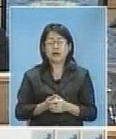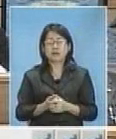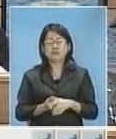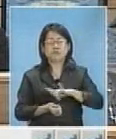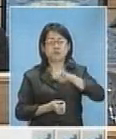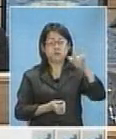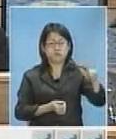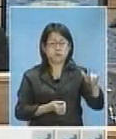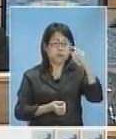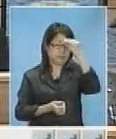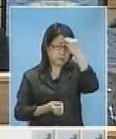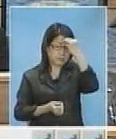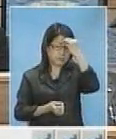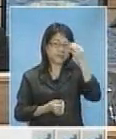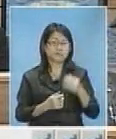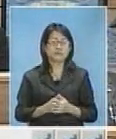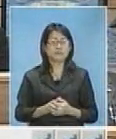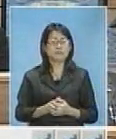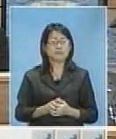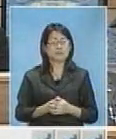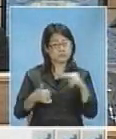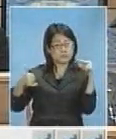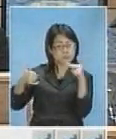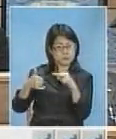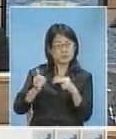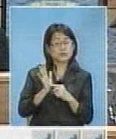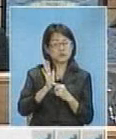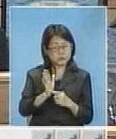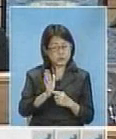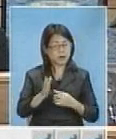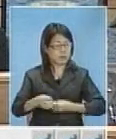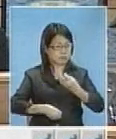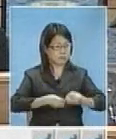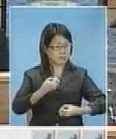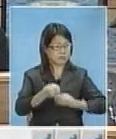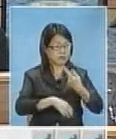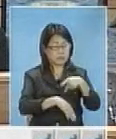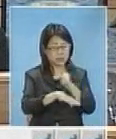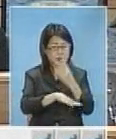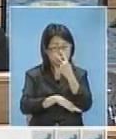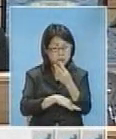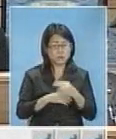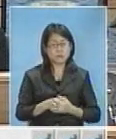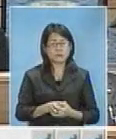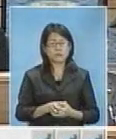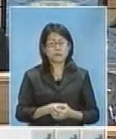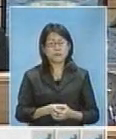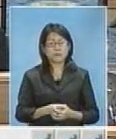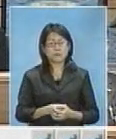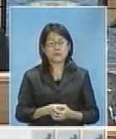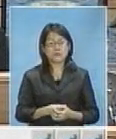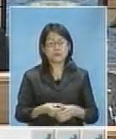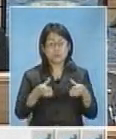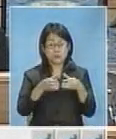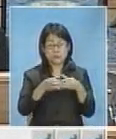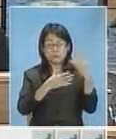ประเทศญี่ปุ่นแล้วก็เป็นตัวอย่างที่ผมอยากที่จะสะท้อนให้กับท่านประธานนะครับได้รับทราบว่าพร